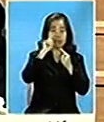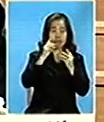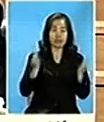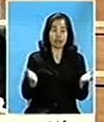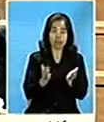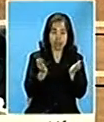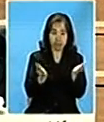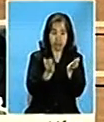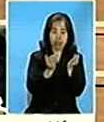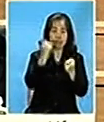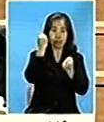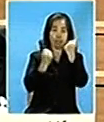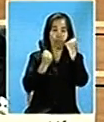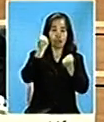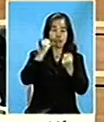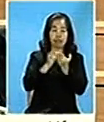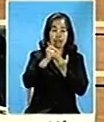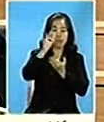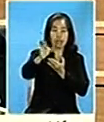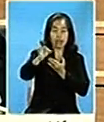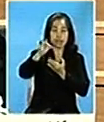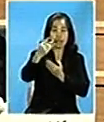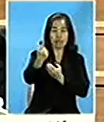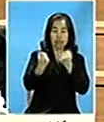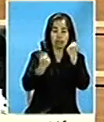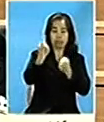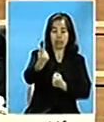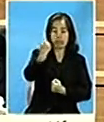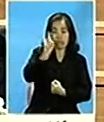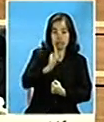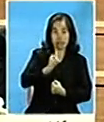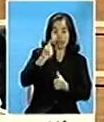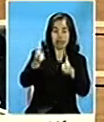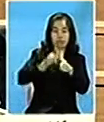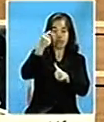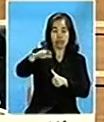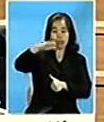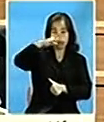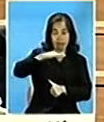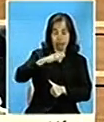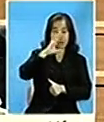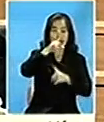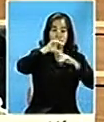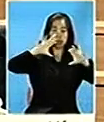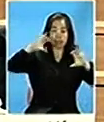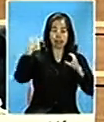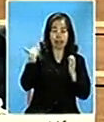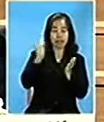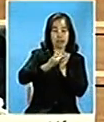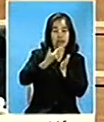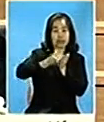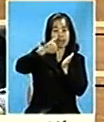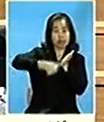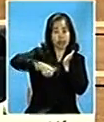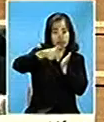การใช้รถยนต์คันแรกมากขึ้นตามโครงการรถยนต์คันแรกของรัฐบาลซึ่งจะมีการคืนภาษีสัมปท